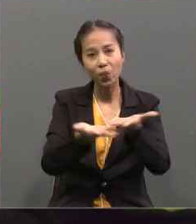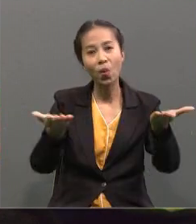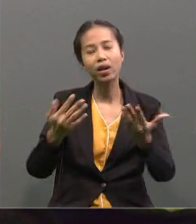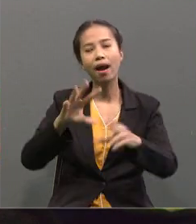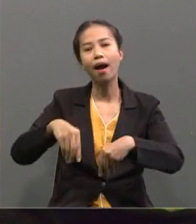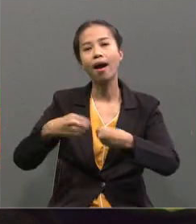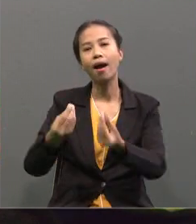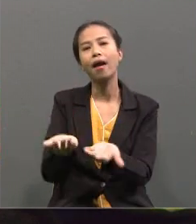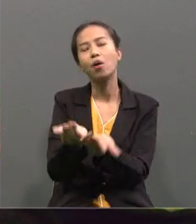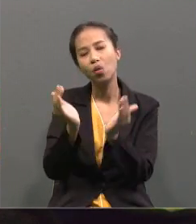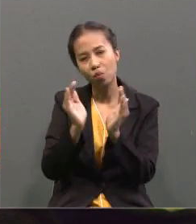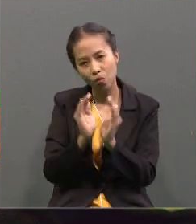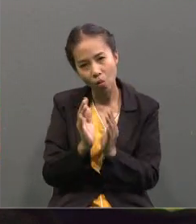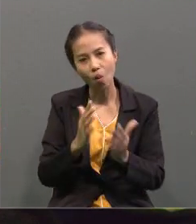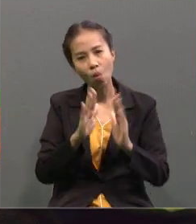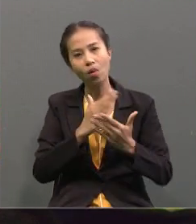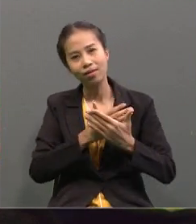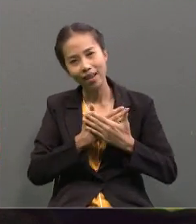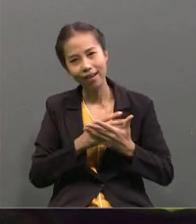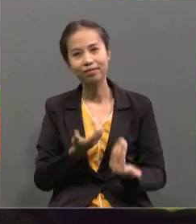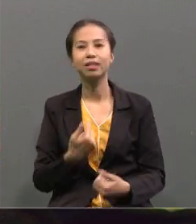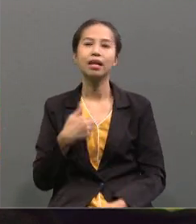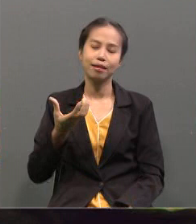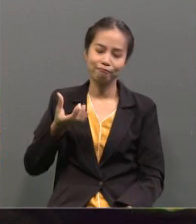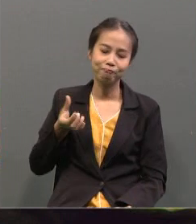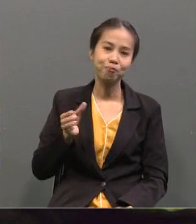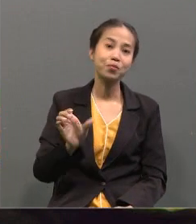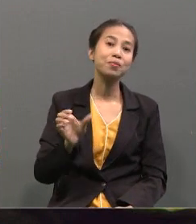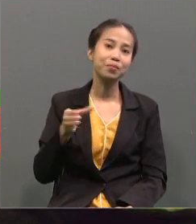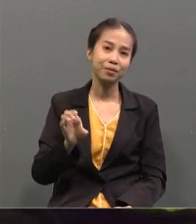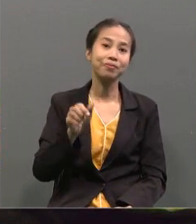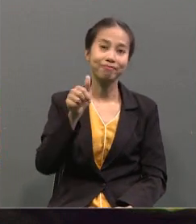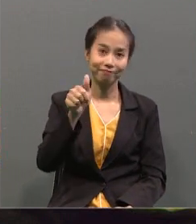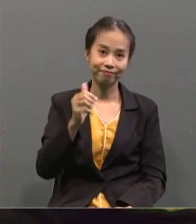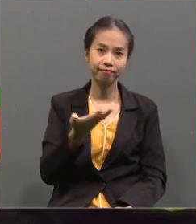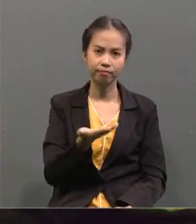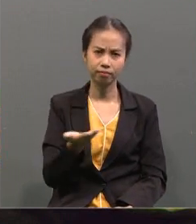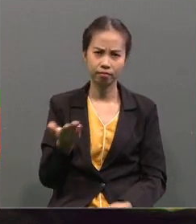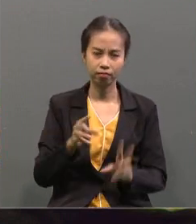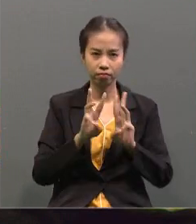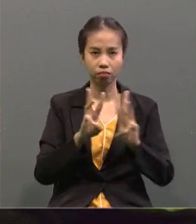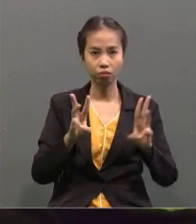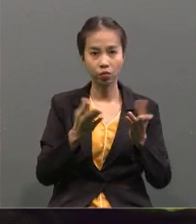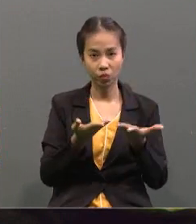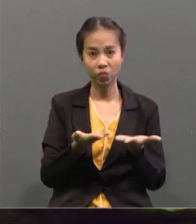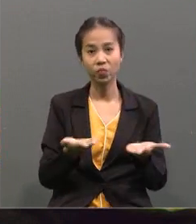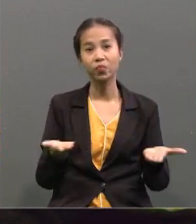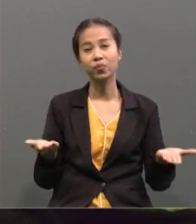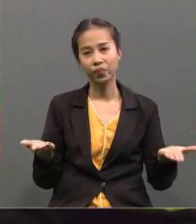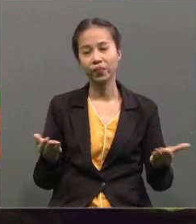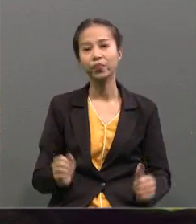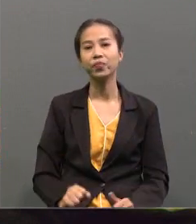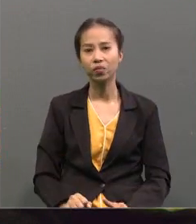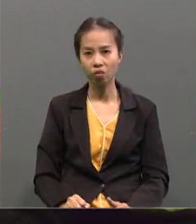น้องเพื่อนหรือว่าคนรักพร้อมกับแชร์ลงโซเชียลแล้วก็ดาวน์โหลดได้ด้วยนะครับเว็บไซต์ครับคือที่ecm